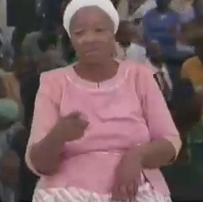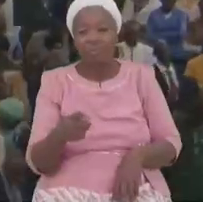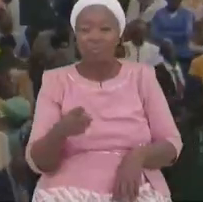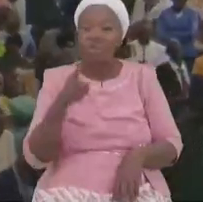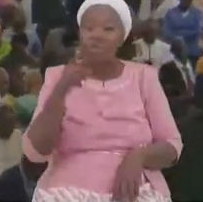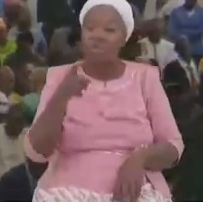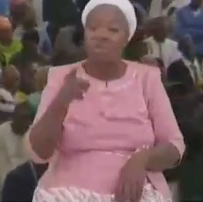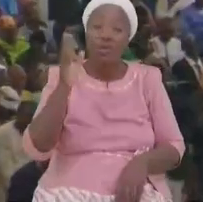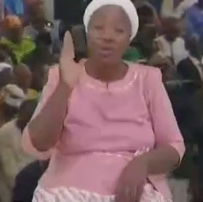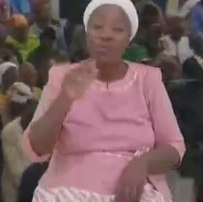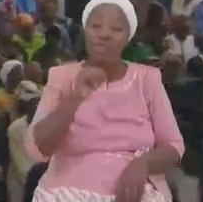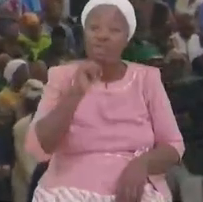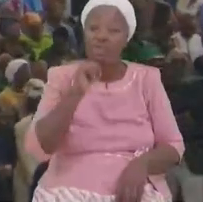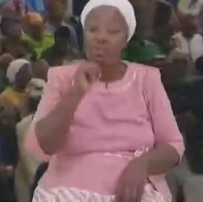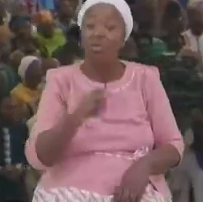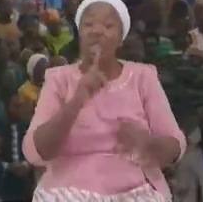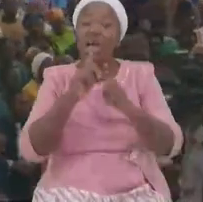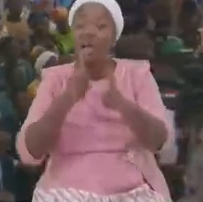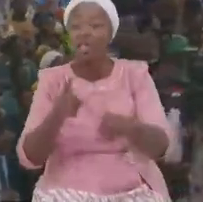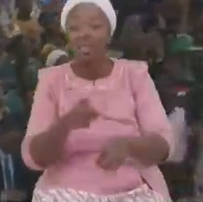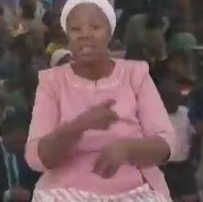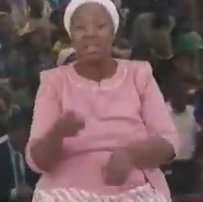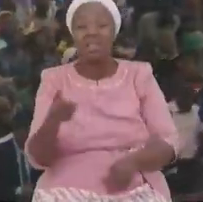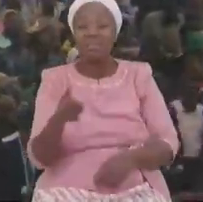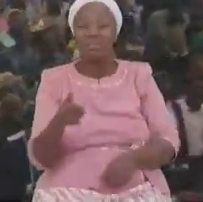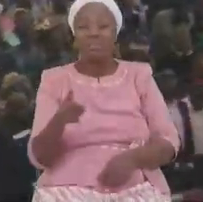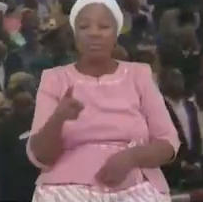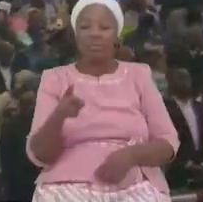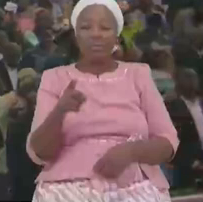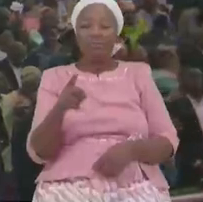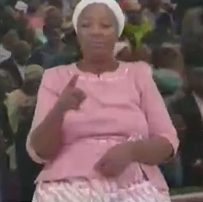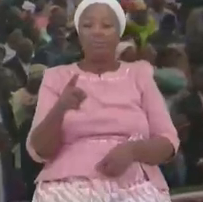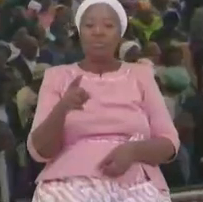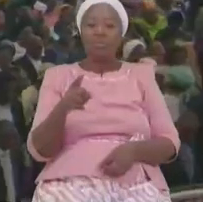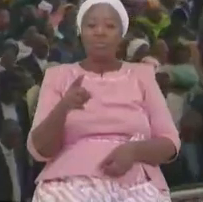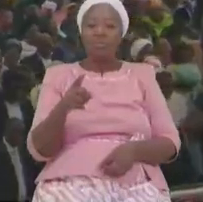tu ne vas pas réagir à leur acte.